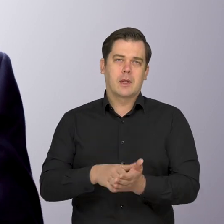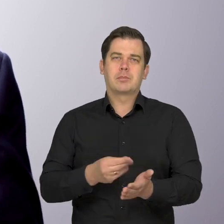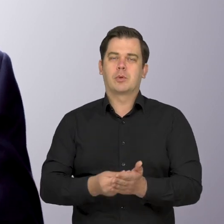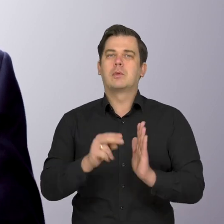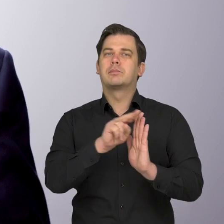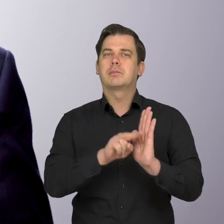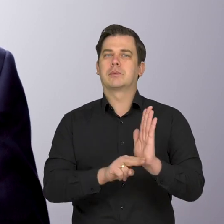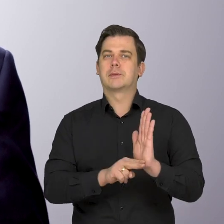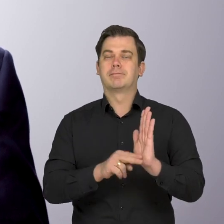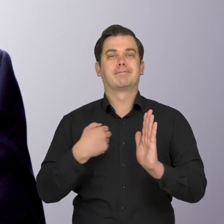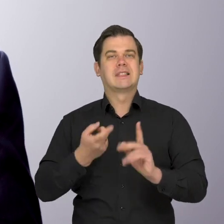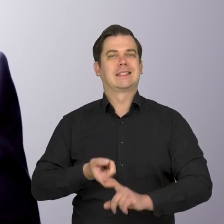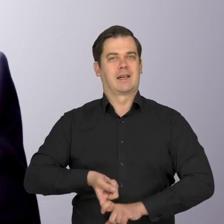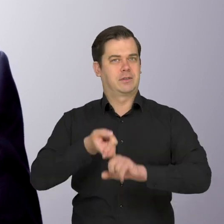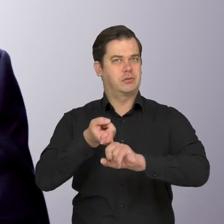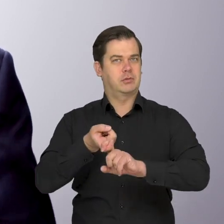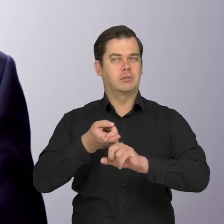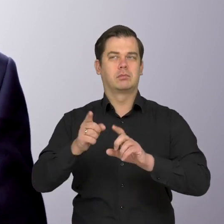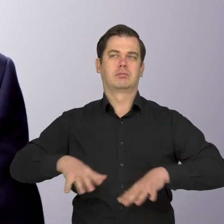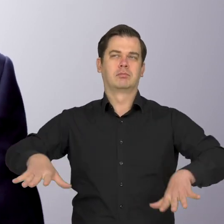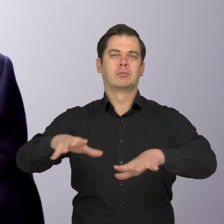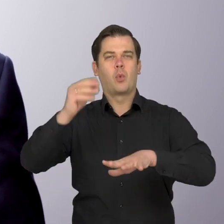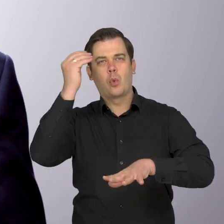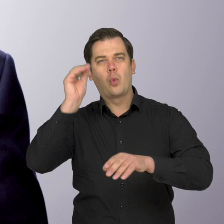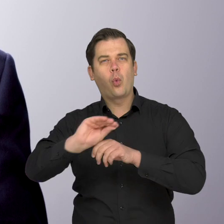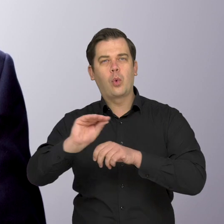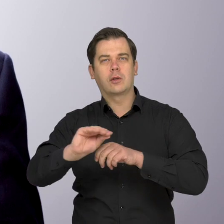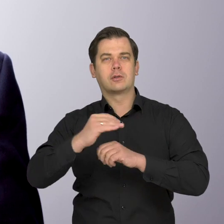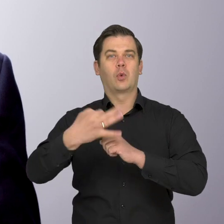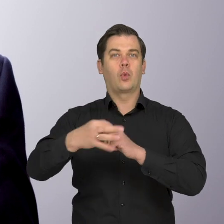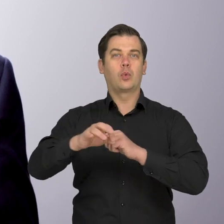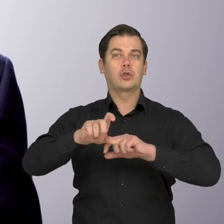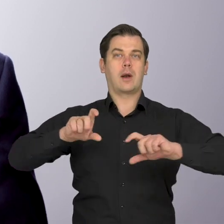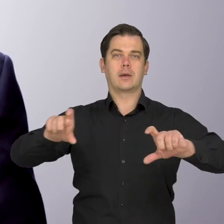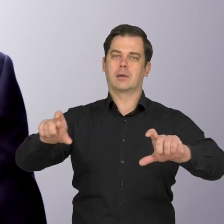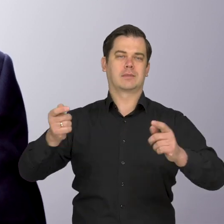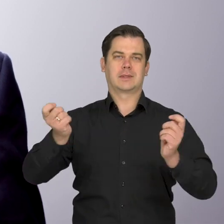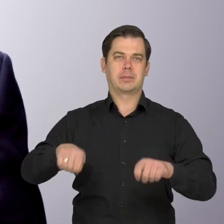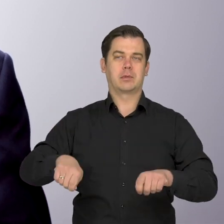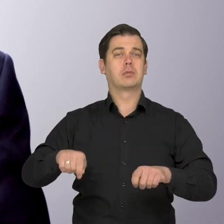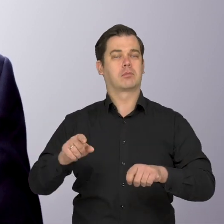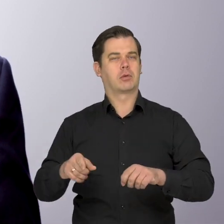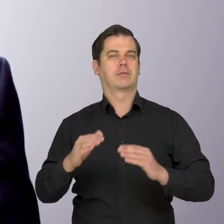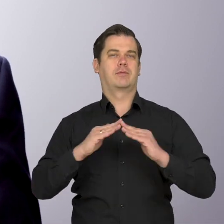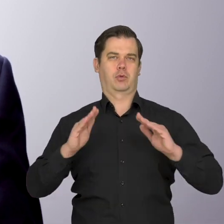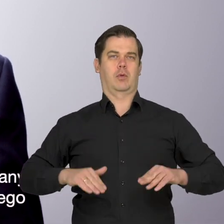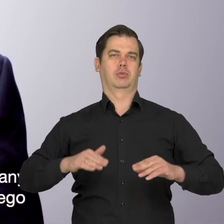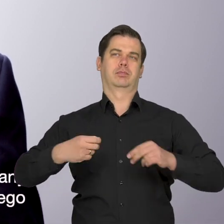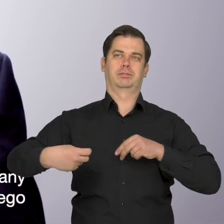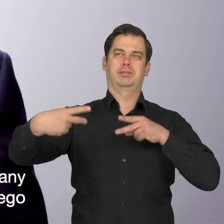innymi zawiesiliśmy kształcenie na terenie uczelni, zapewniając możliwość nauczania zdalnego.